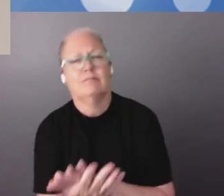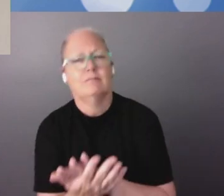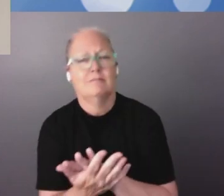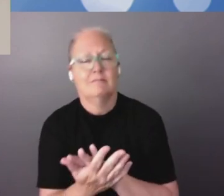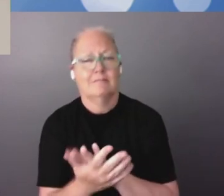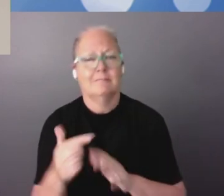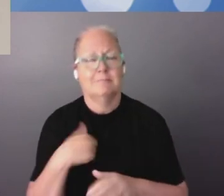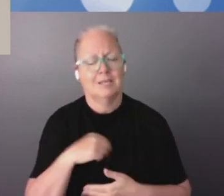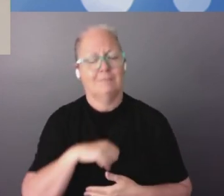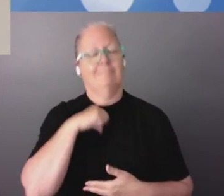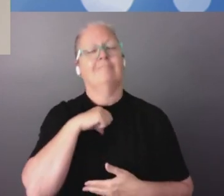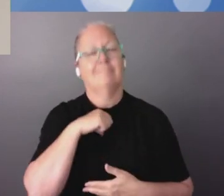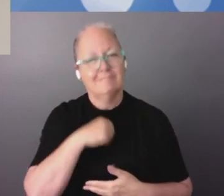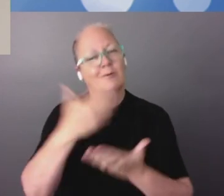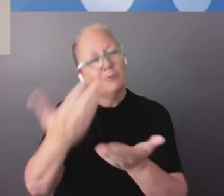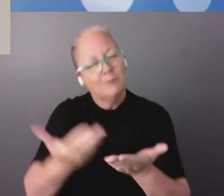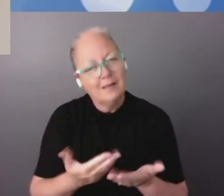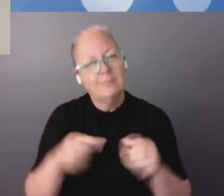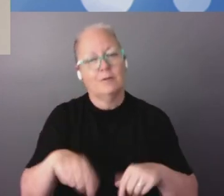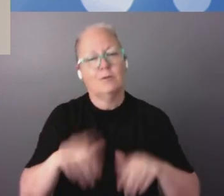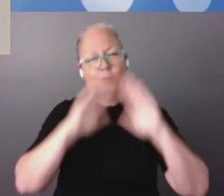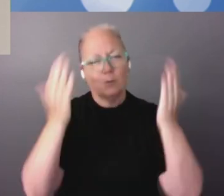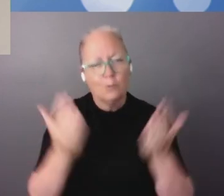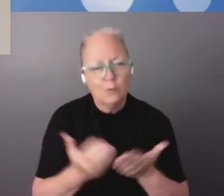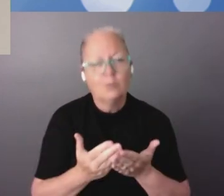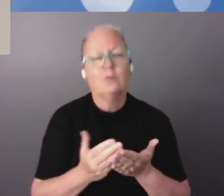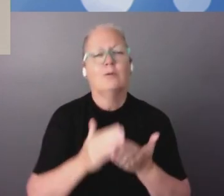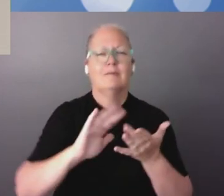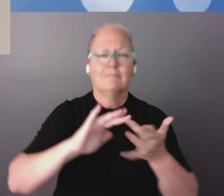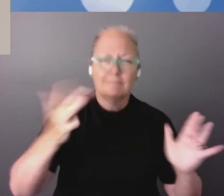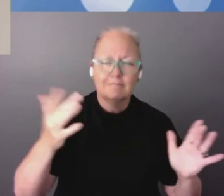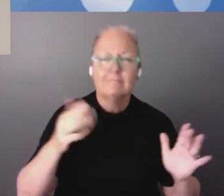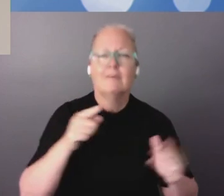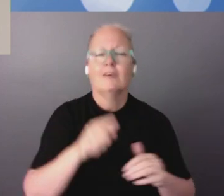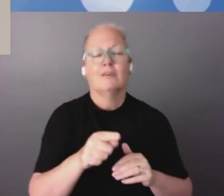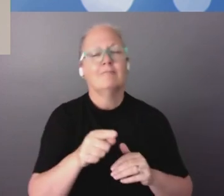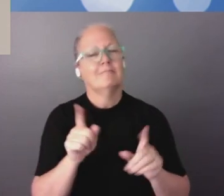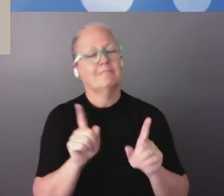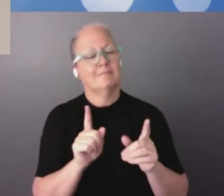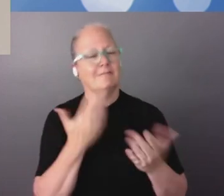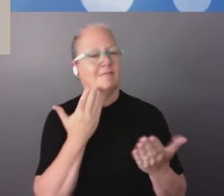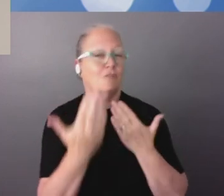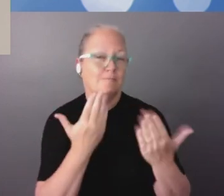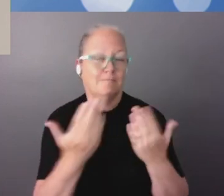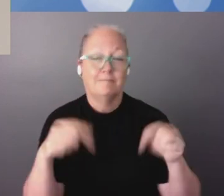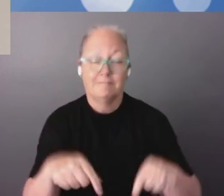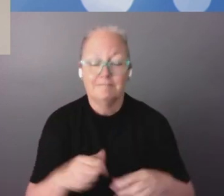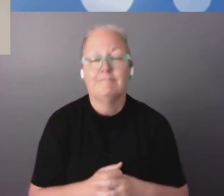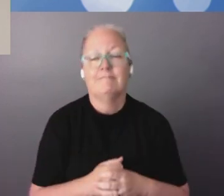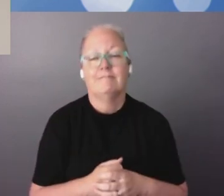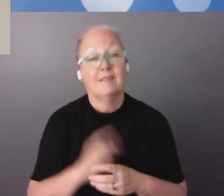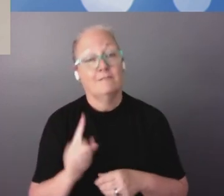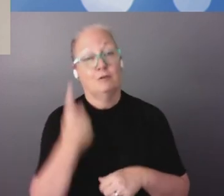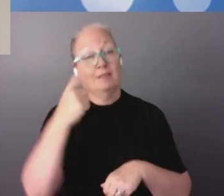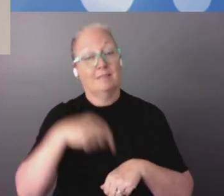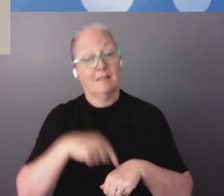приветствовать вас на Всемирном форуме по управлению интернетом. Польша впервые принимает гостей